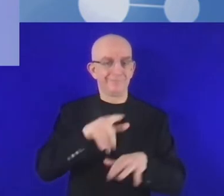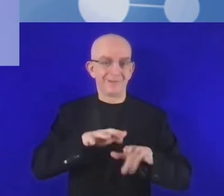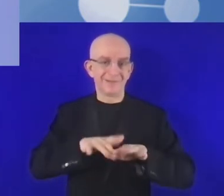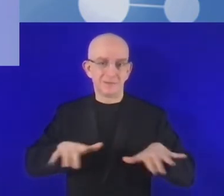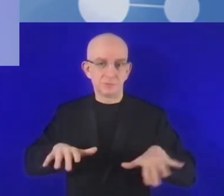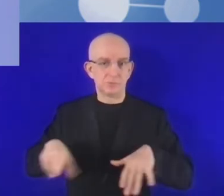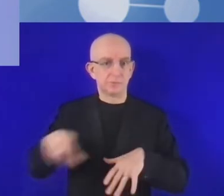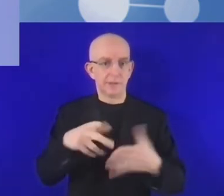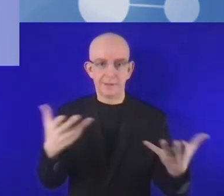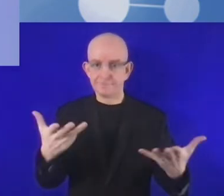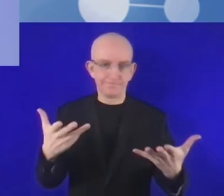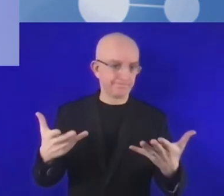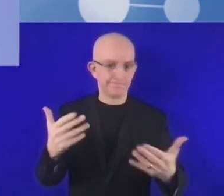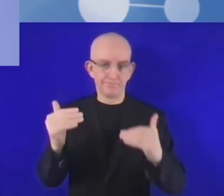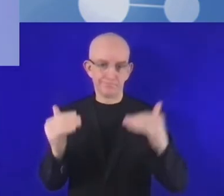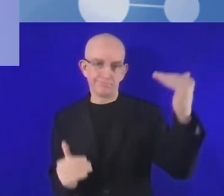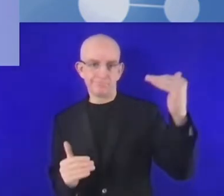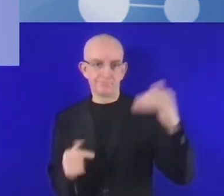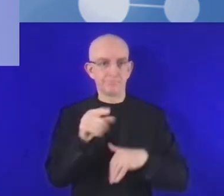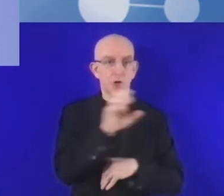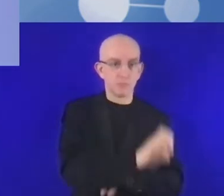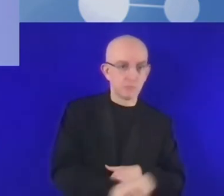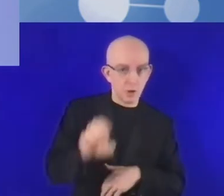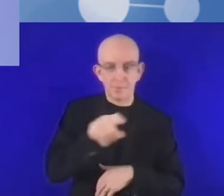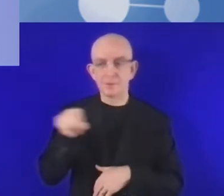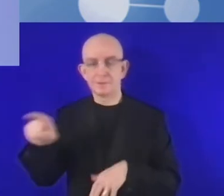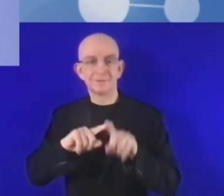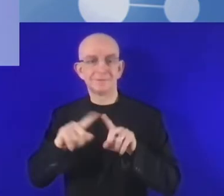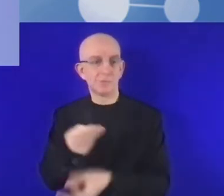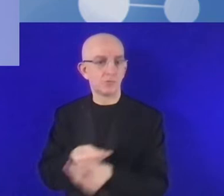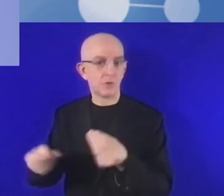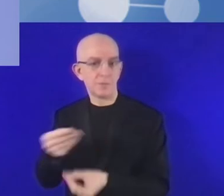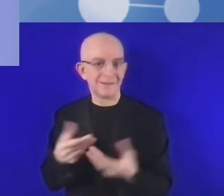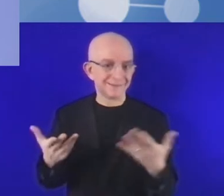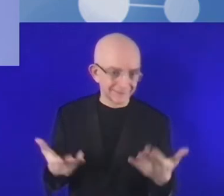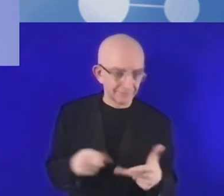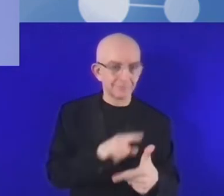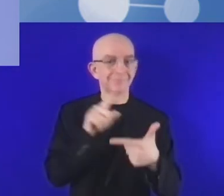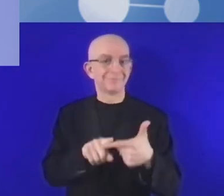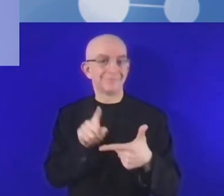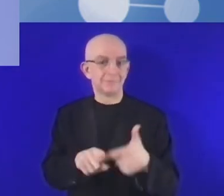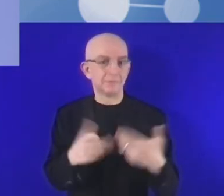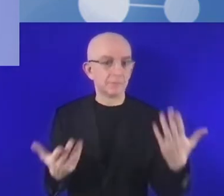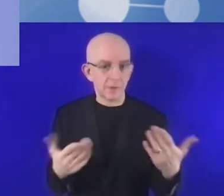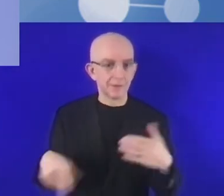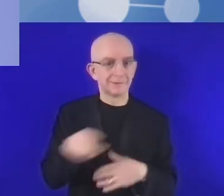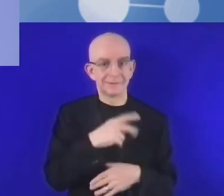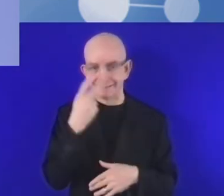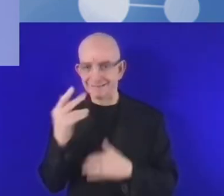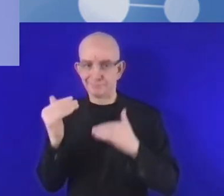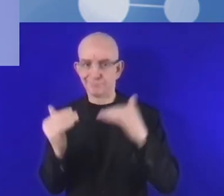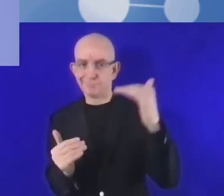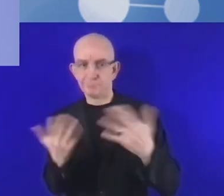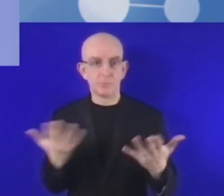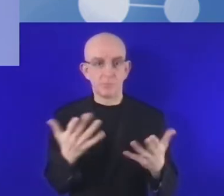他重要经济之间的这个鸿沟，就是这个电子鸿沟，而